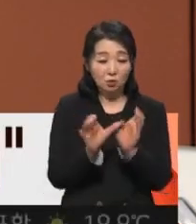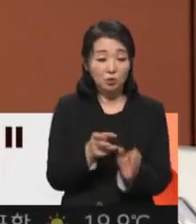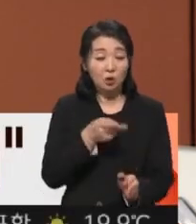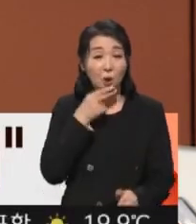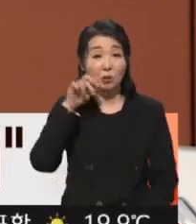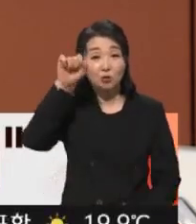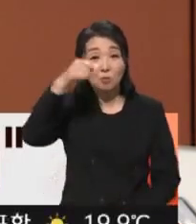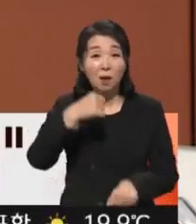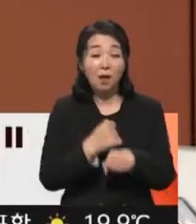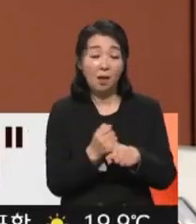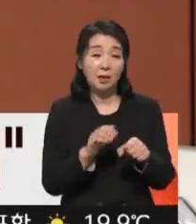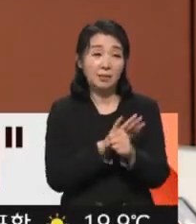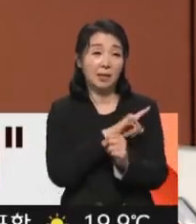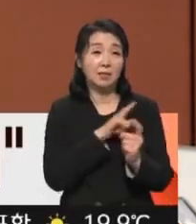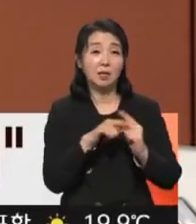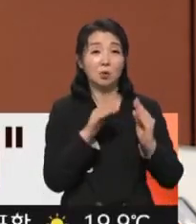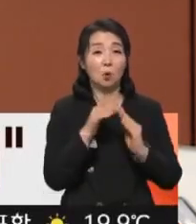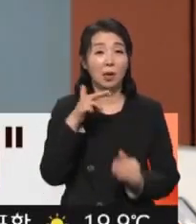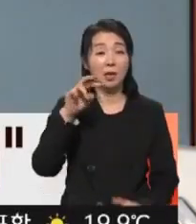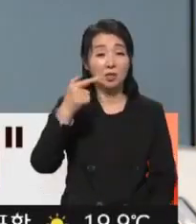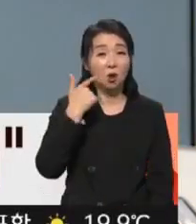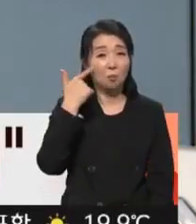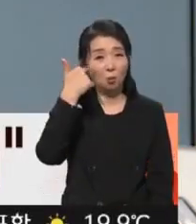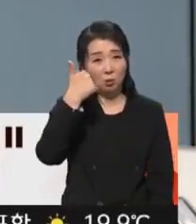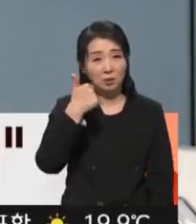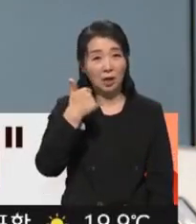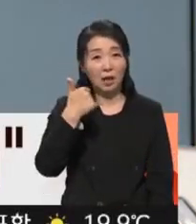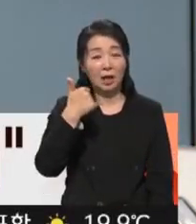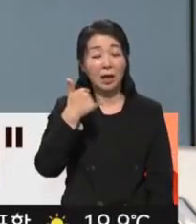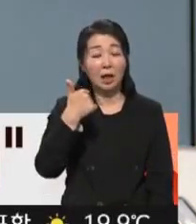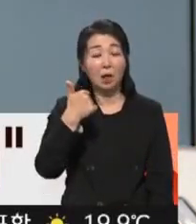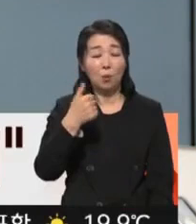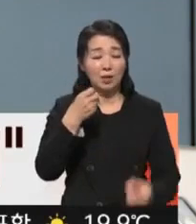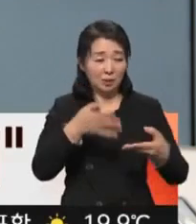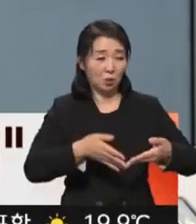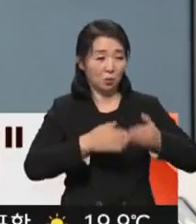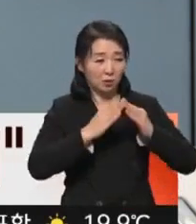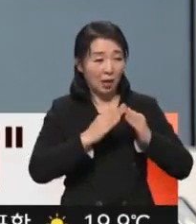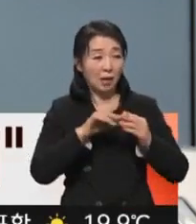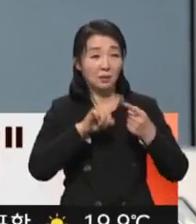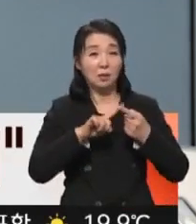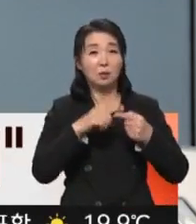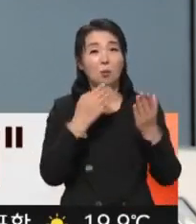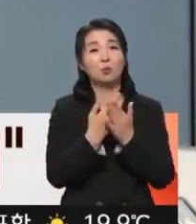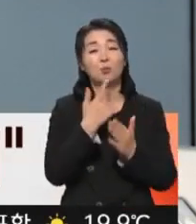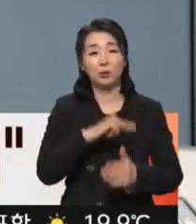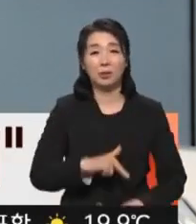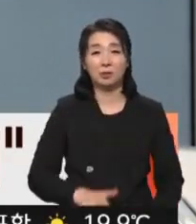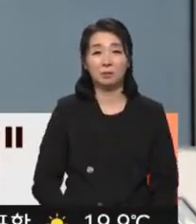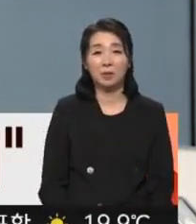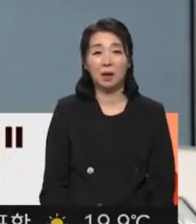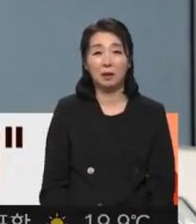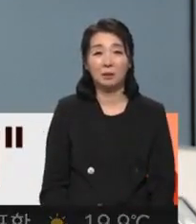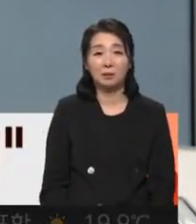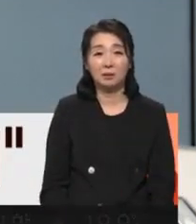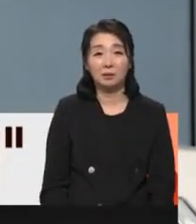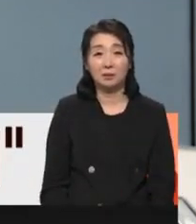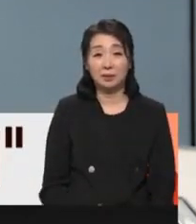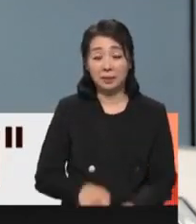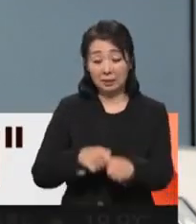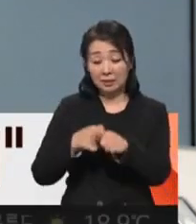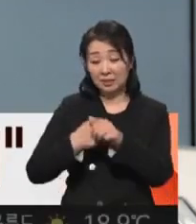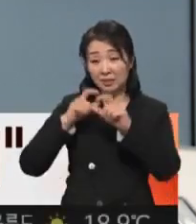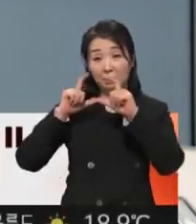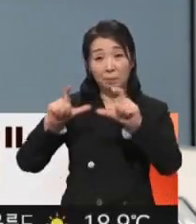또 사랑제일교회 목사 전광훈 씨와의 신당 설 등에 대해서는 차례로 부인했습니다. 자신의 징계에